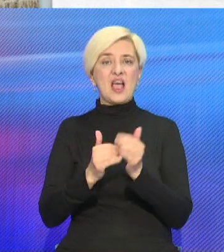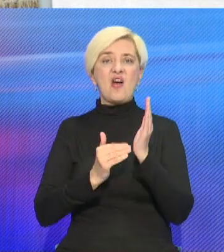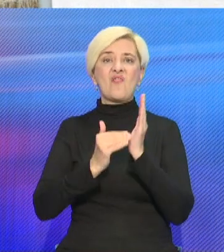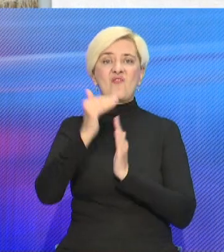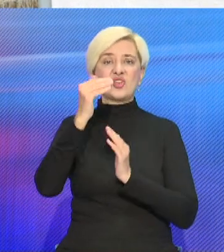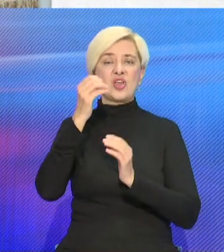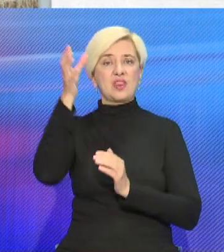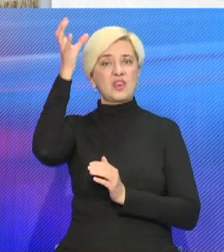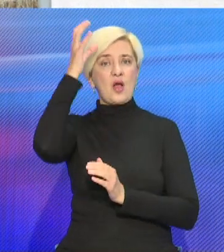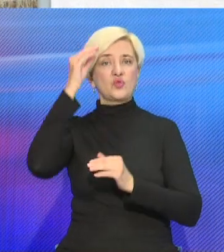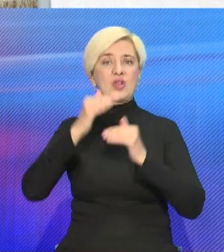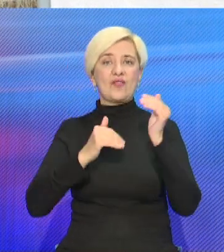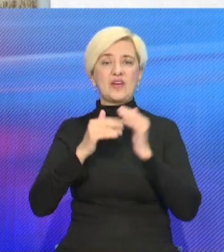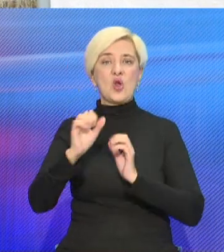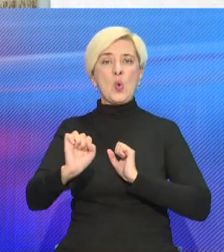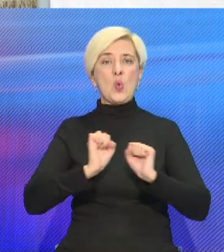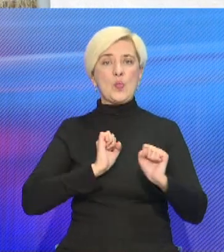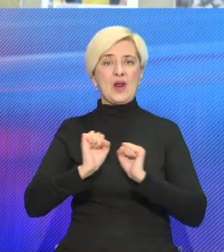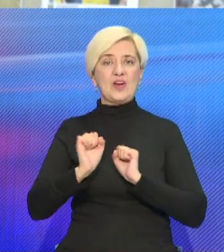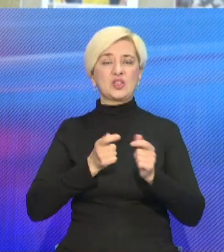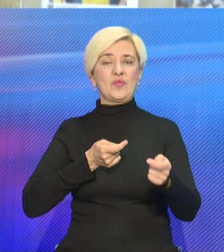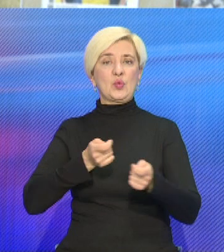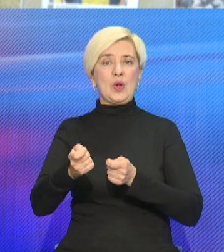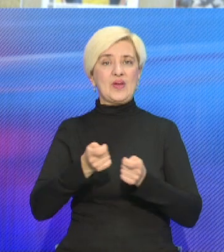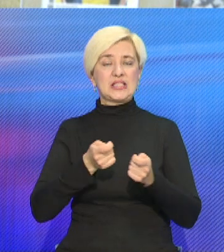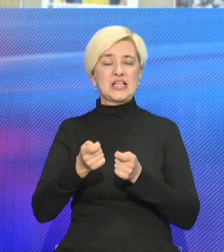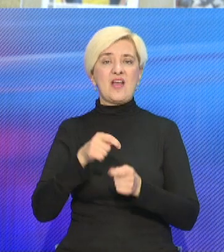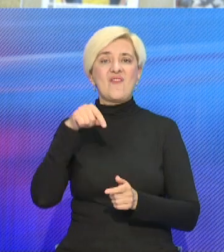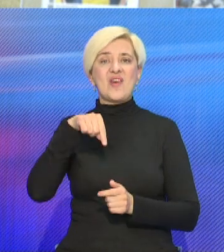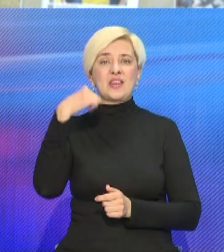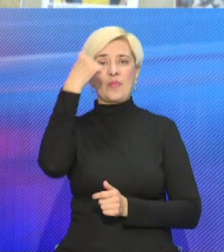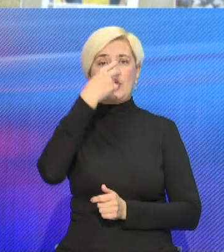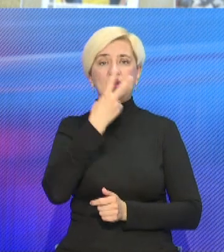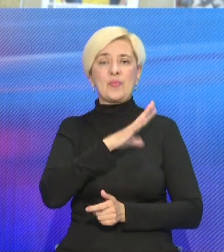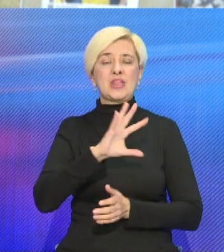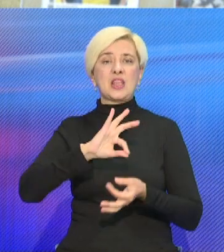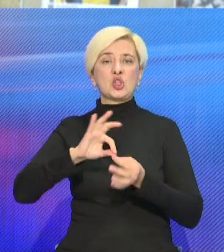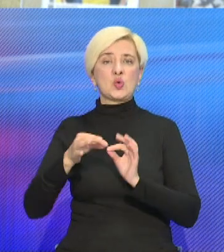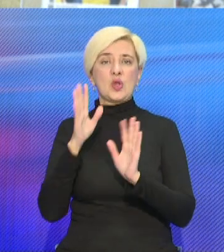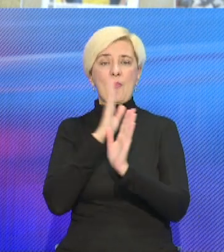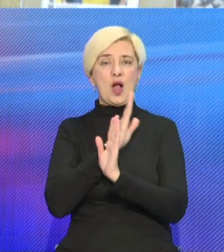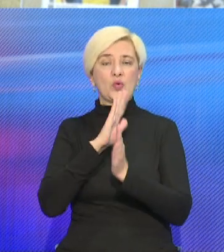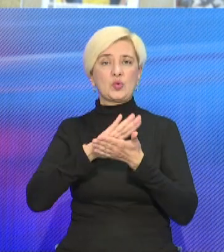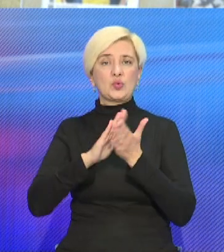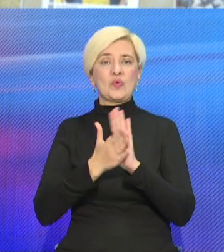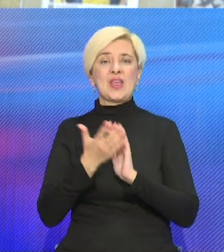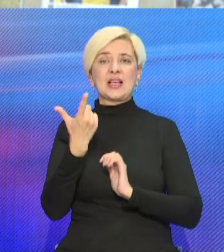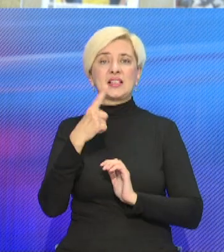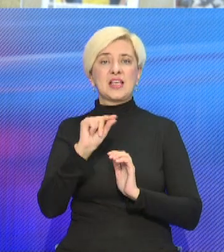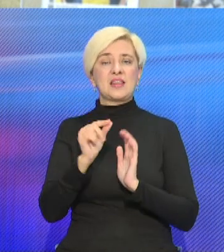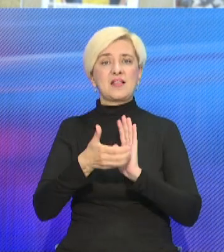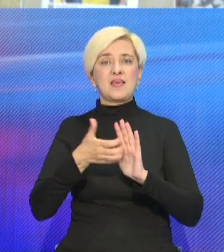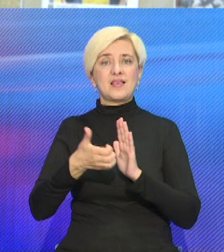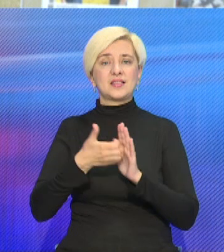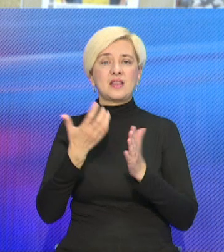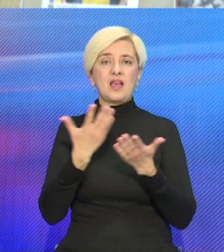научной квалификации, управленцев, руководителей. В этом году, несмотря на эти сложные погодные условия, на где-то недостаток